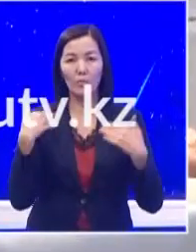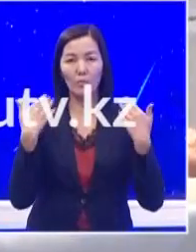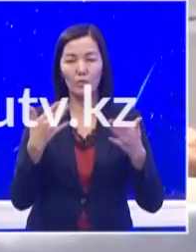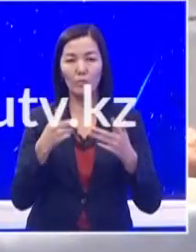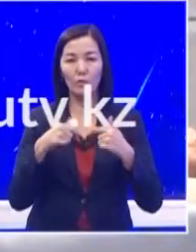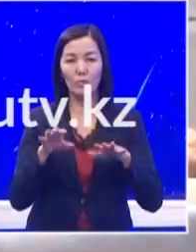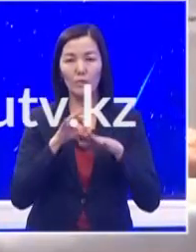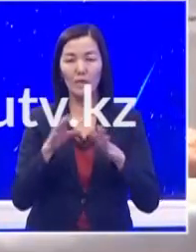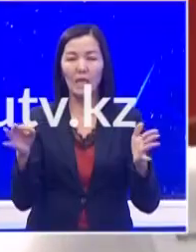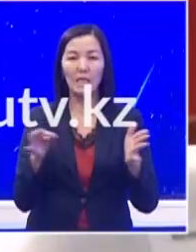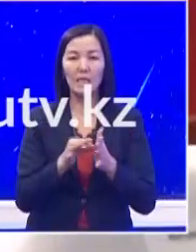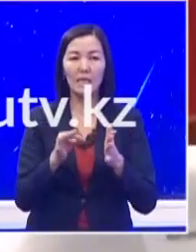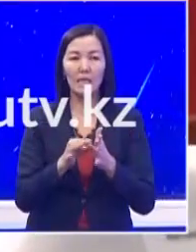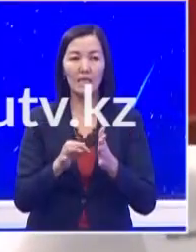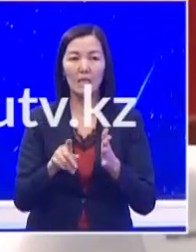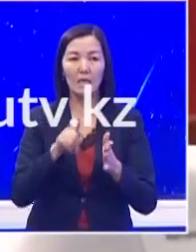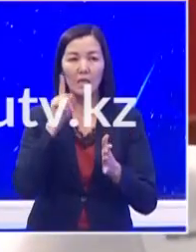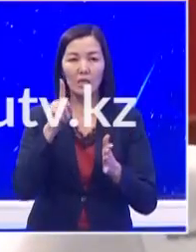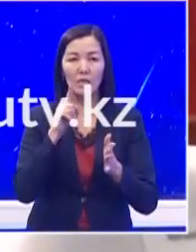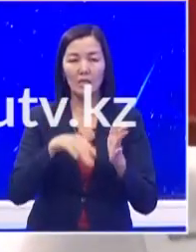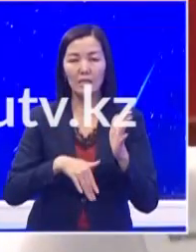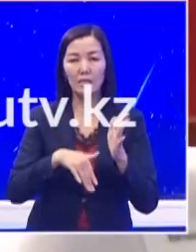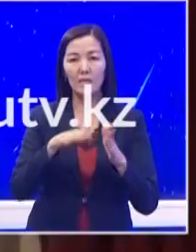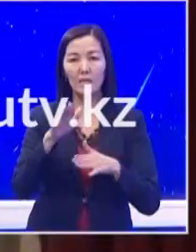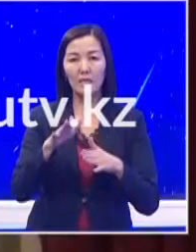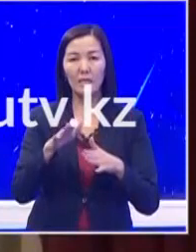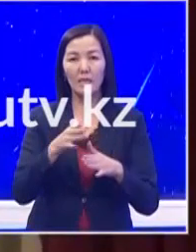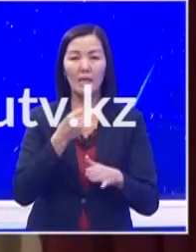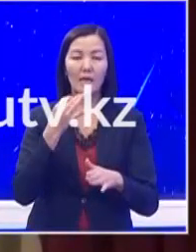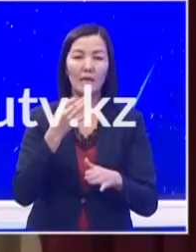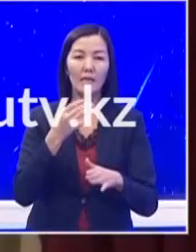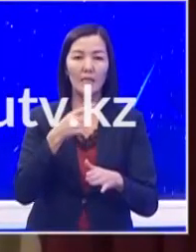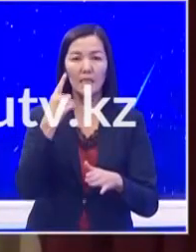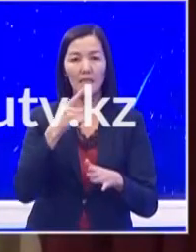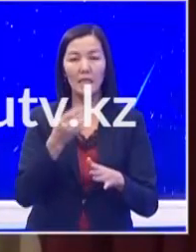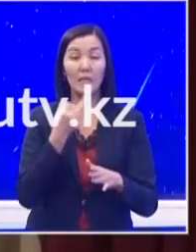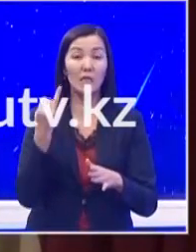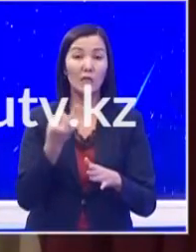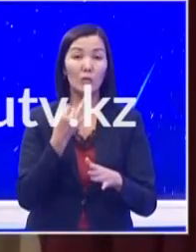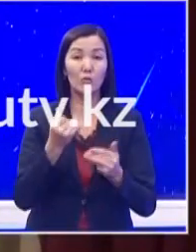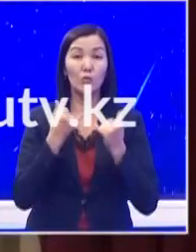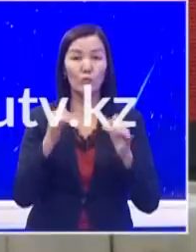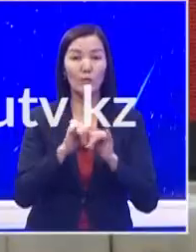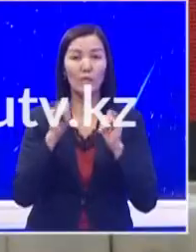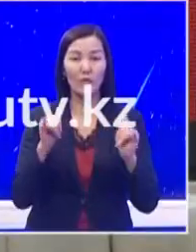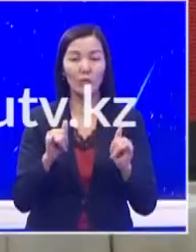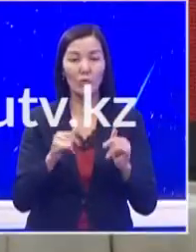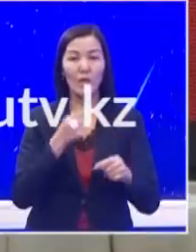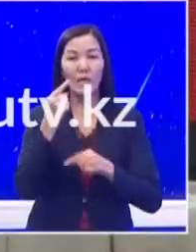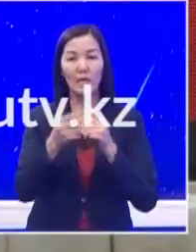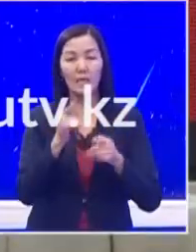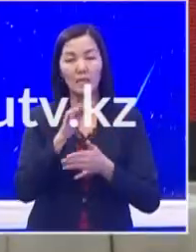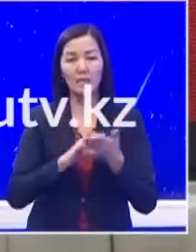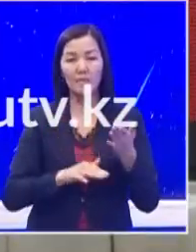алынған. Мақсаты өскелең ұрпақтың төл әдебиетке қызығушылығын, құрметін арттыру. Ұйымдастырушылардың айтуынша, бұл шара жалғасын